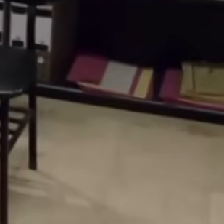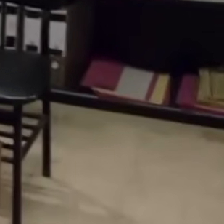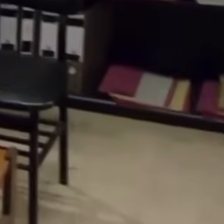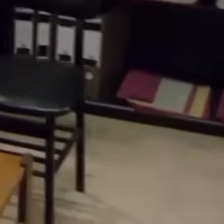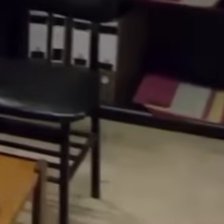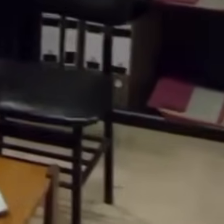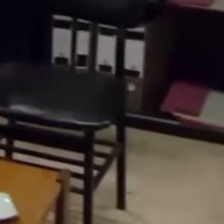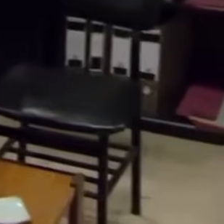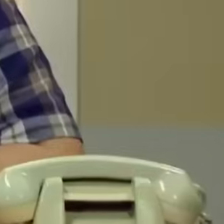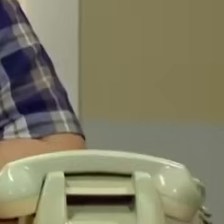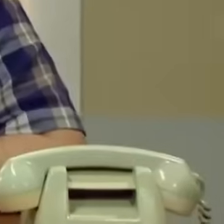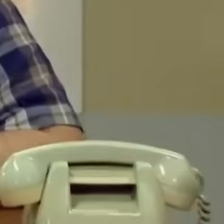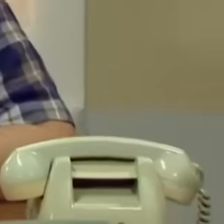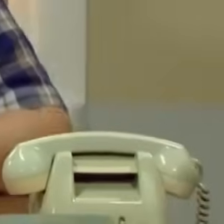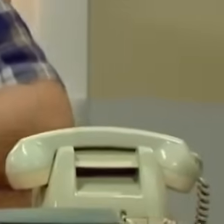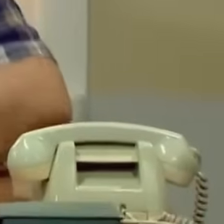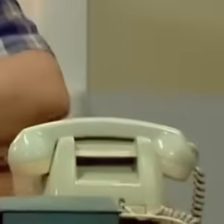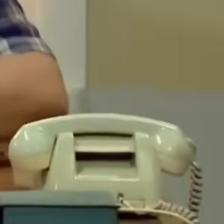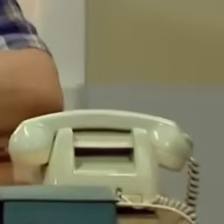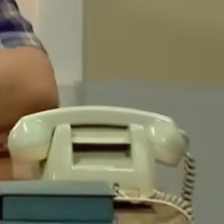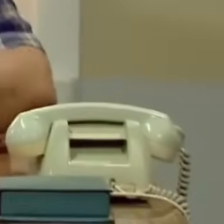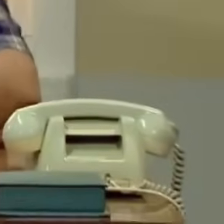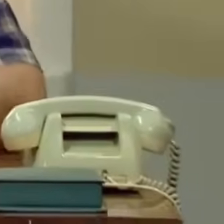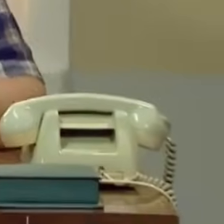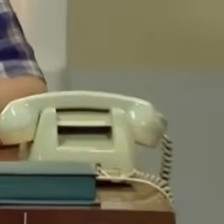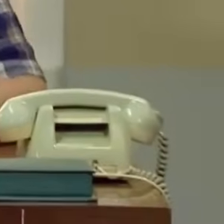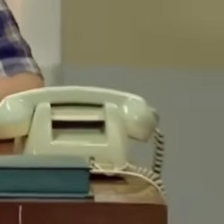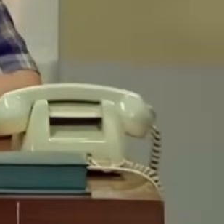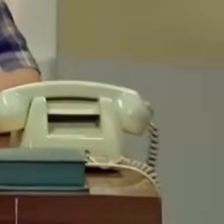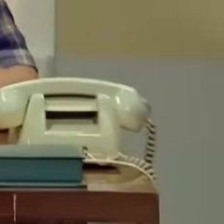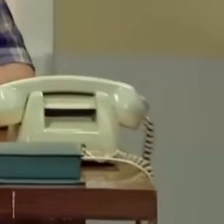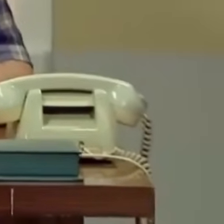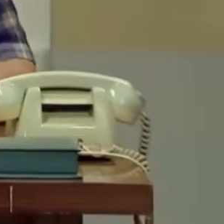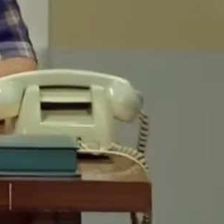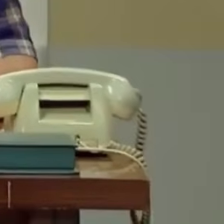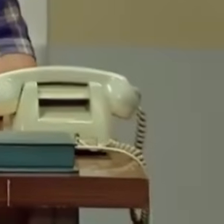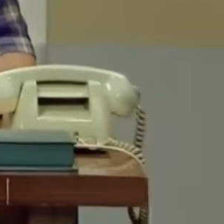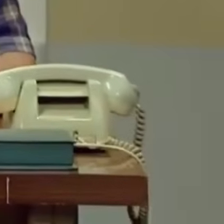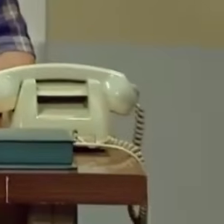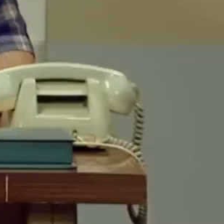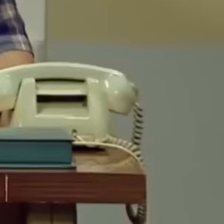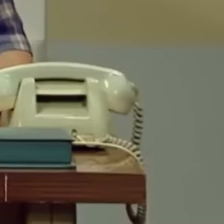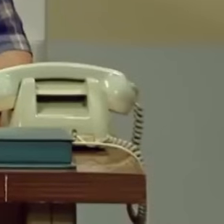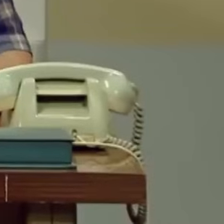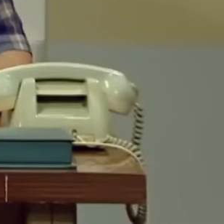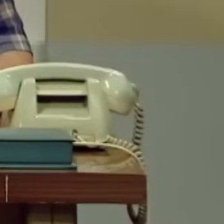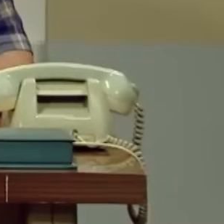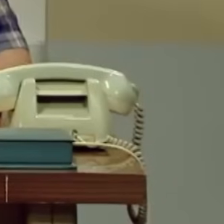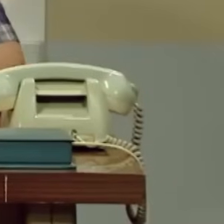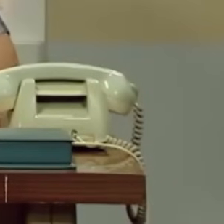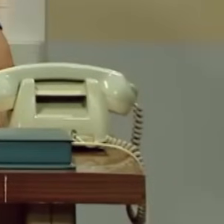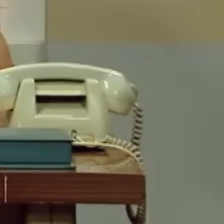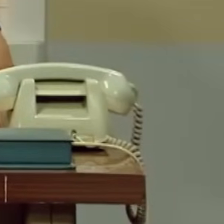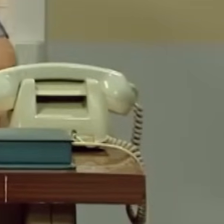Masadaki çözme malzemelerini yanına aldı. Araladığı yerin tozunu alıyor. Bir ara durup kalbinin arkasından hayretle kapıya